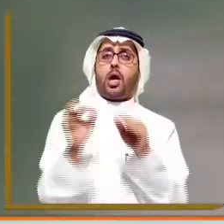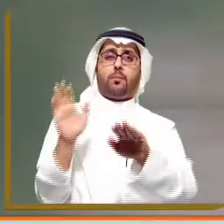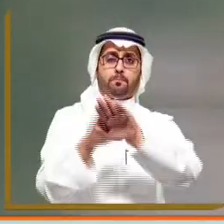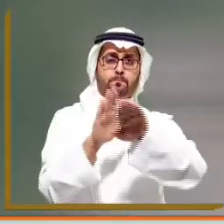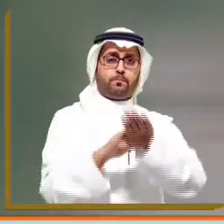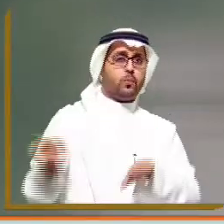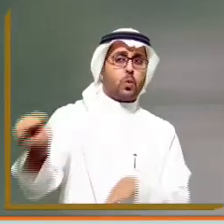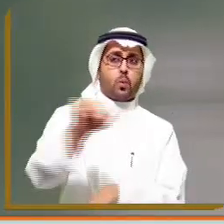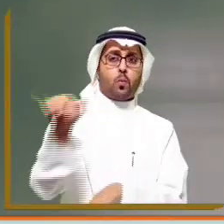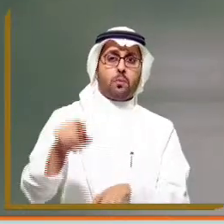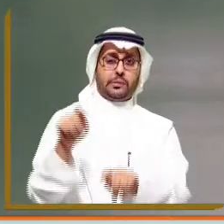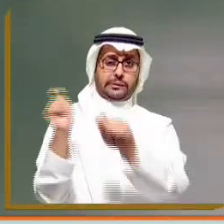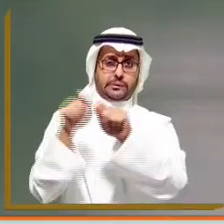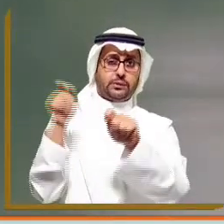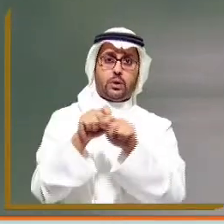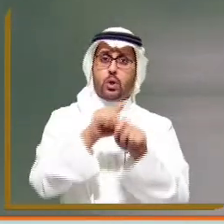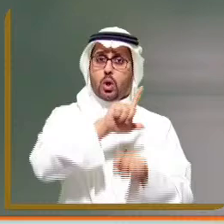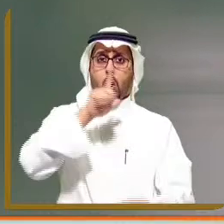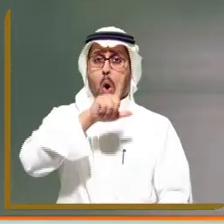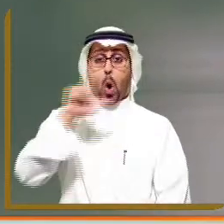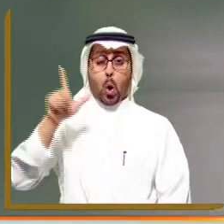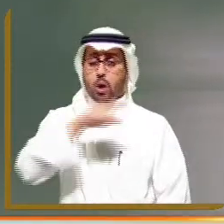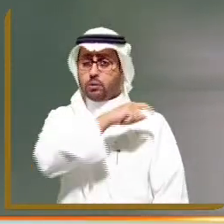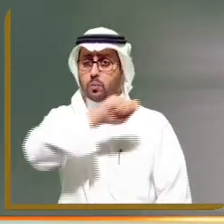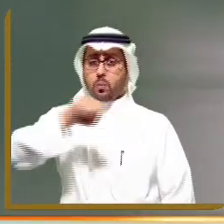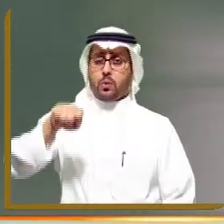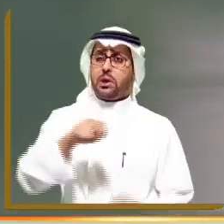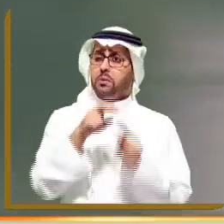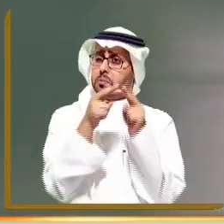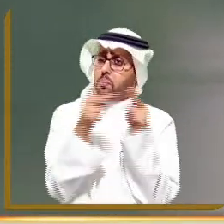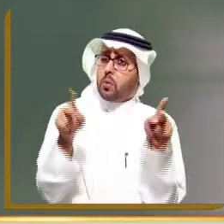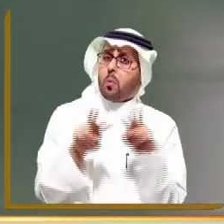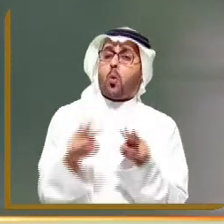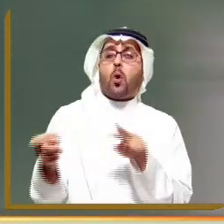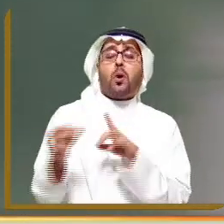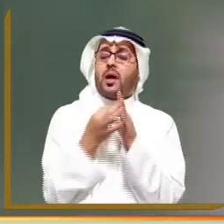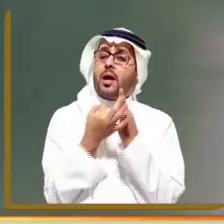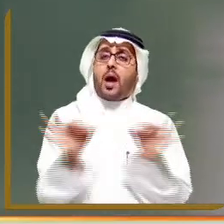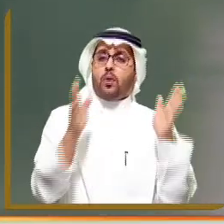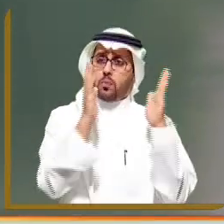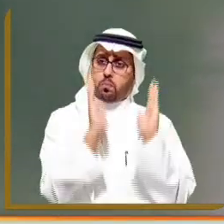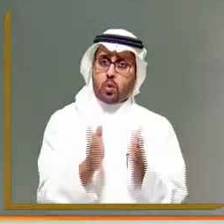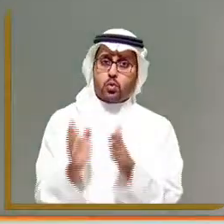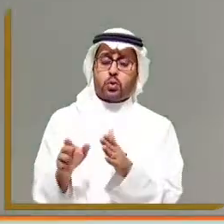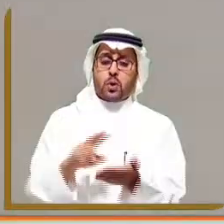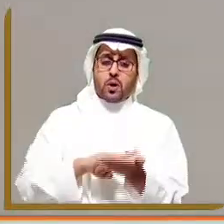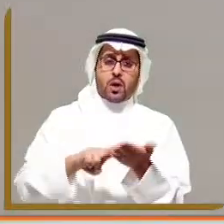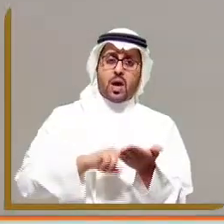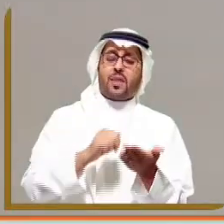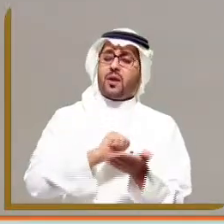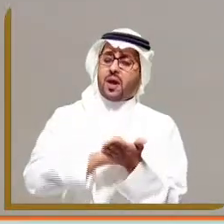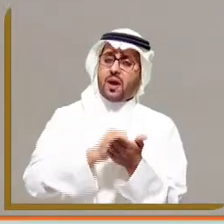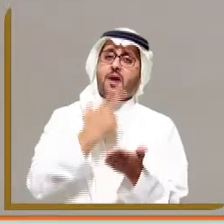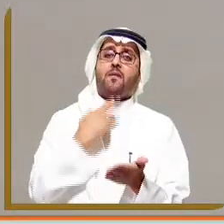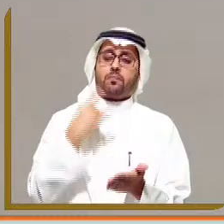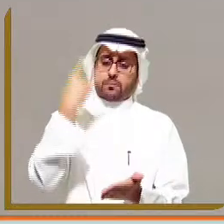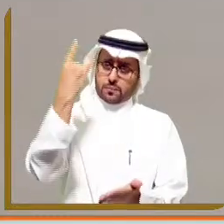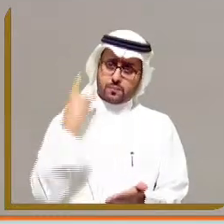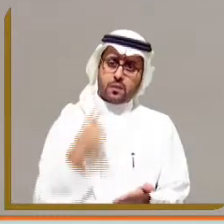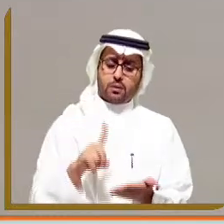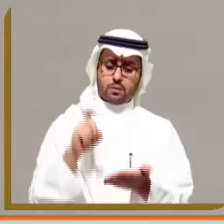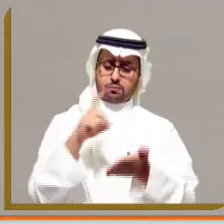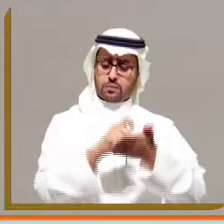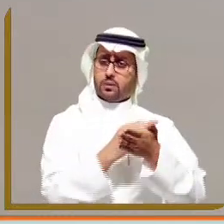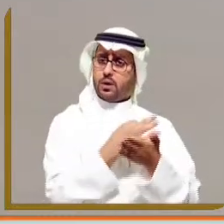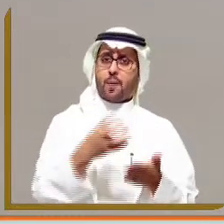تقدم النصائح والإرشادات بعدة لغات وتنفيذ مهام الصيانة والنظافة والتعقيم بالمسجد، إلى جانب عدد